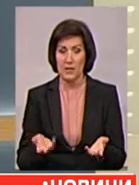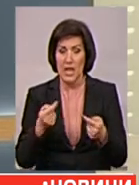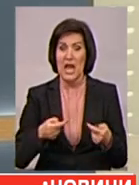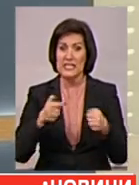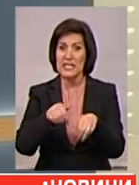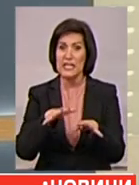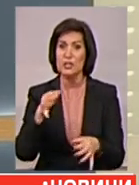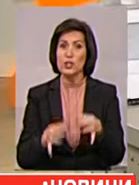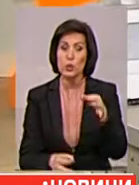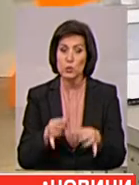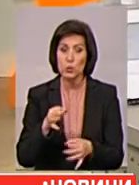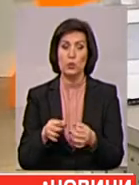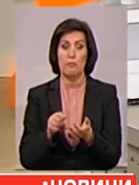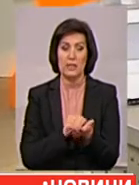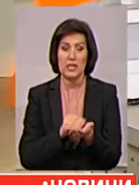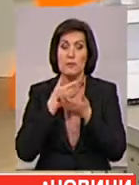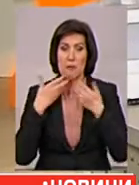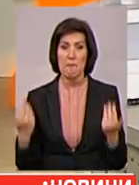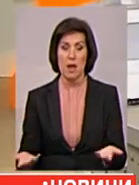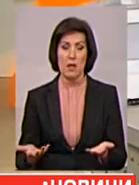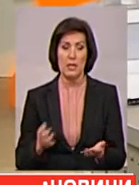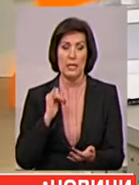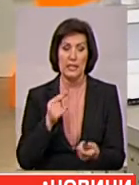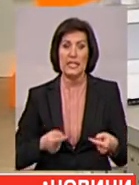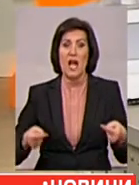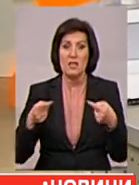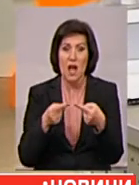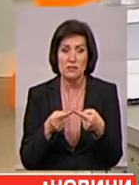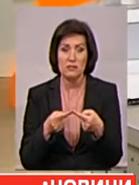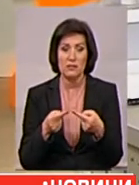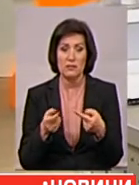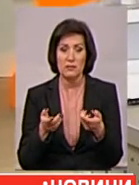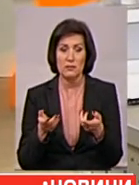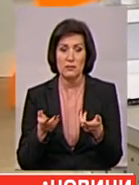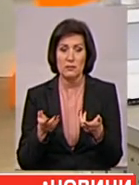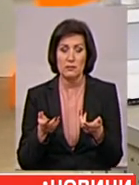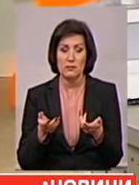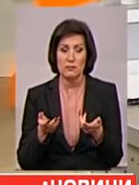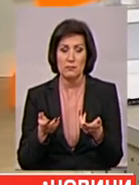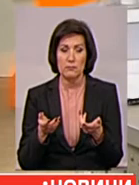згідно рішення суду, ще раз підкреслюю, він нема. І якраз